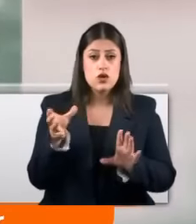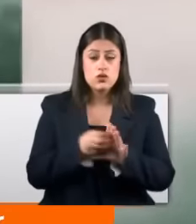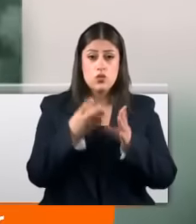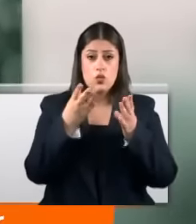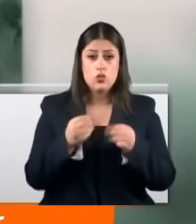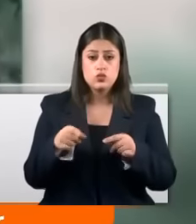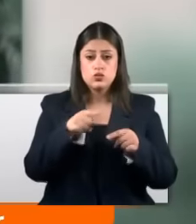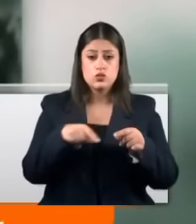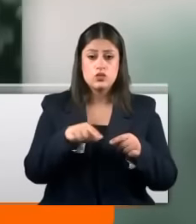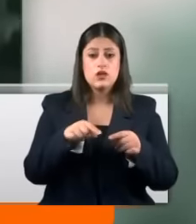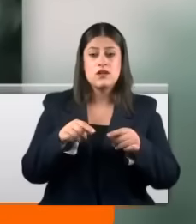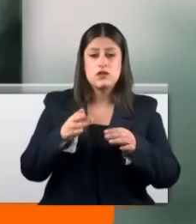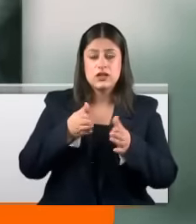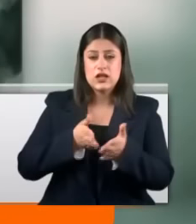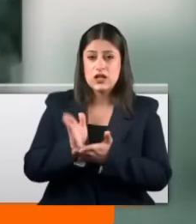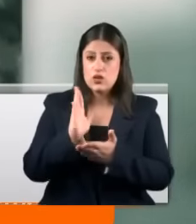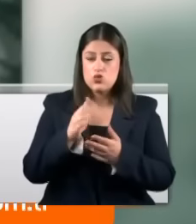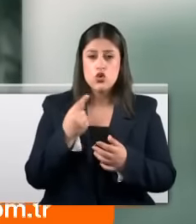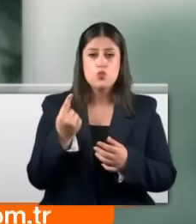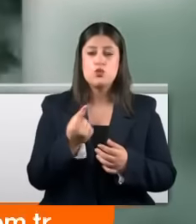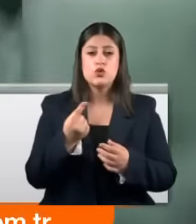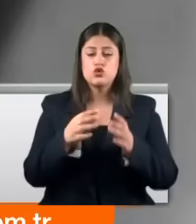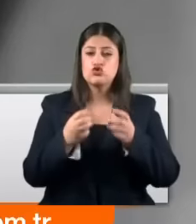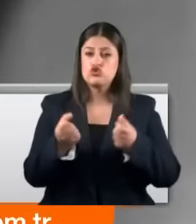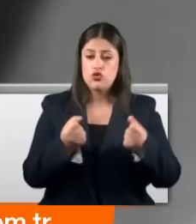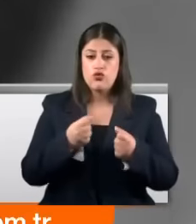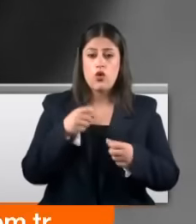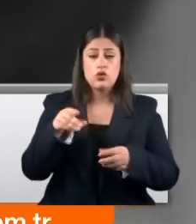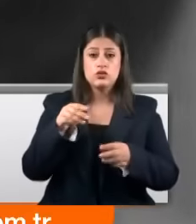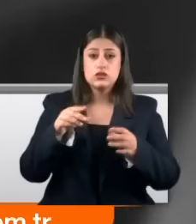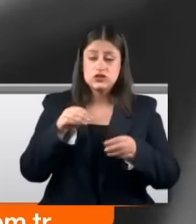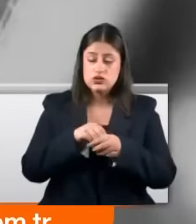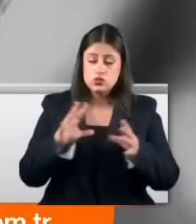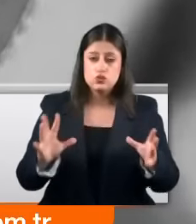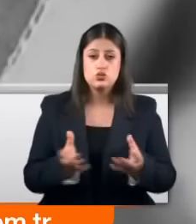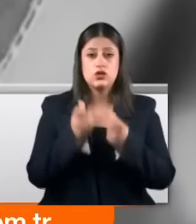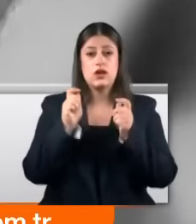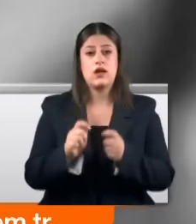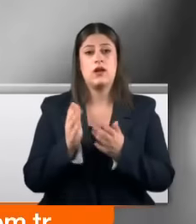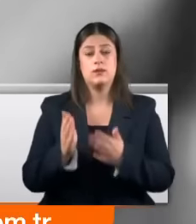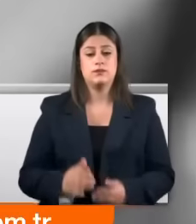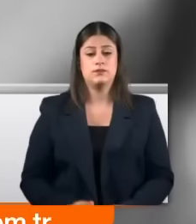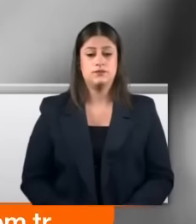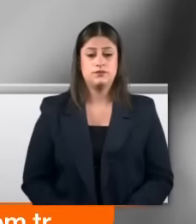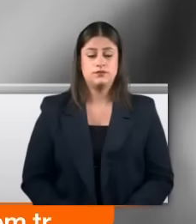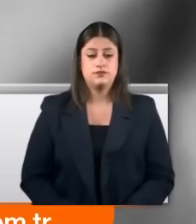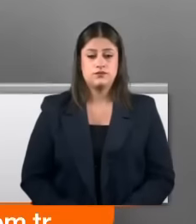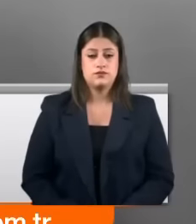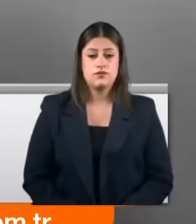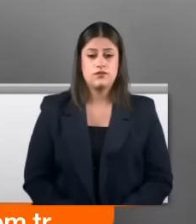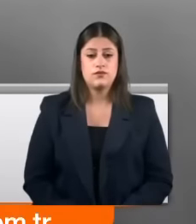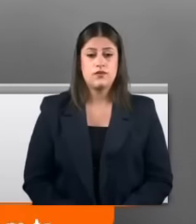esnada bölgeden geçen minibüs şoförünün yardımıyla hayata tutundu. Beni tıp fakültesine sevk ettiler. Doktorlar müdahale